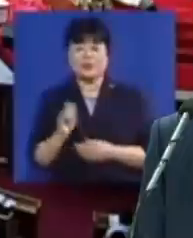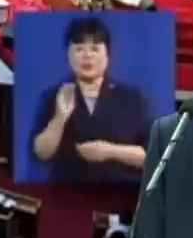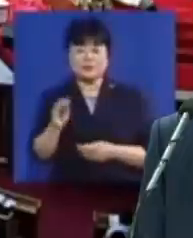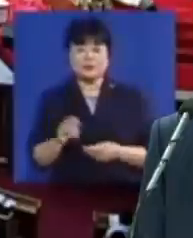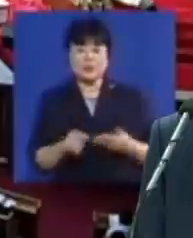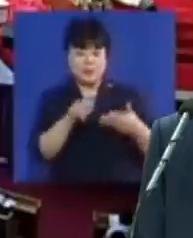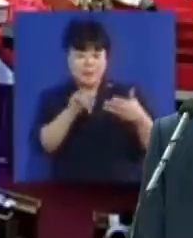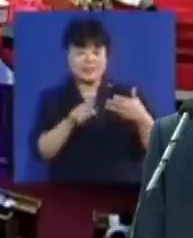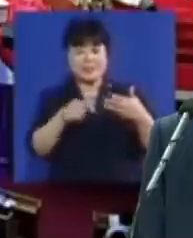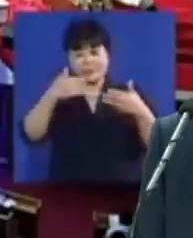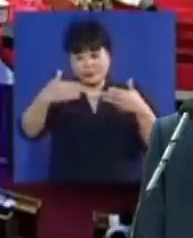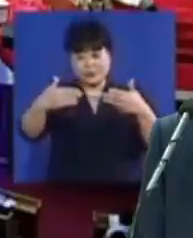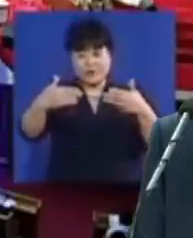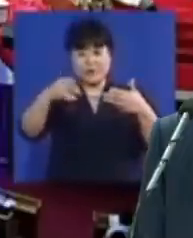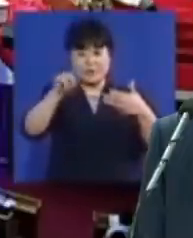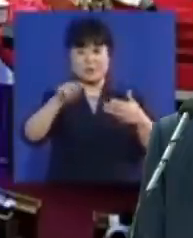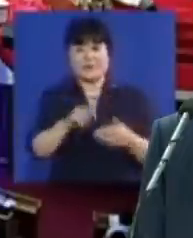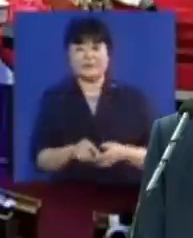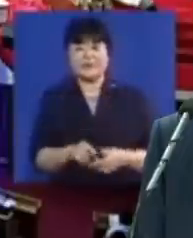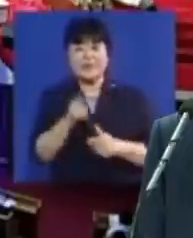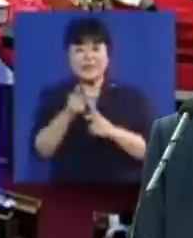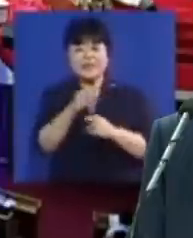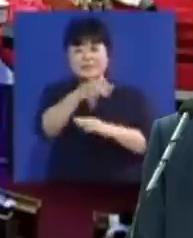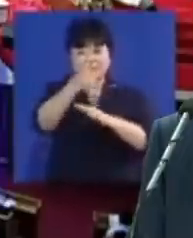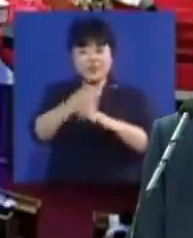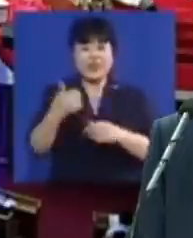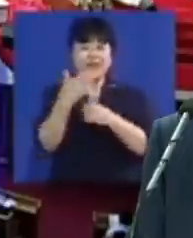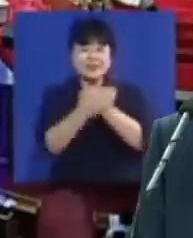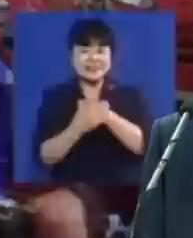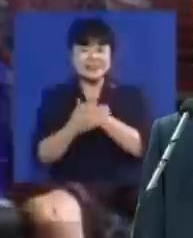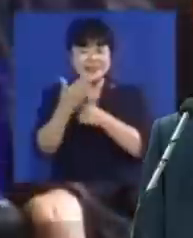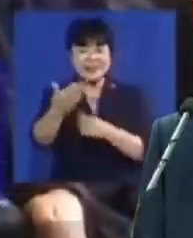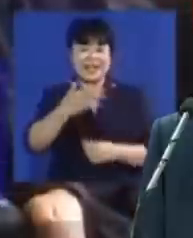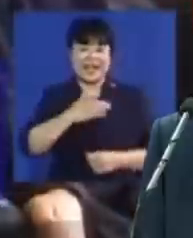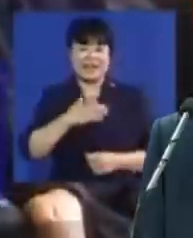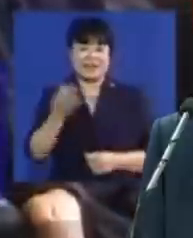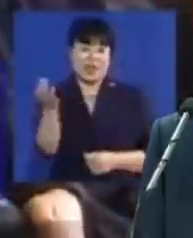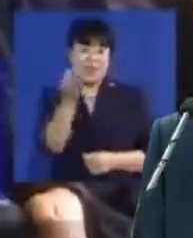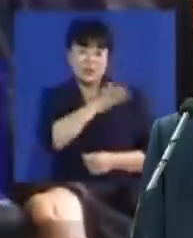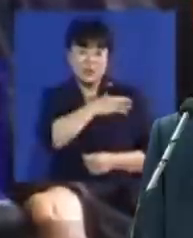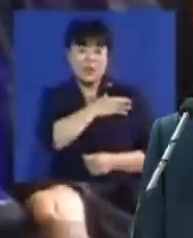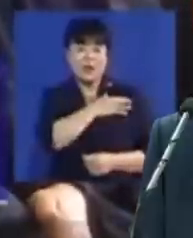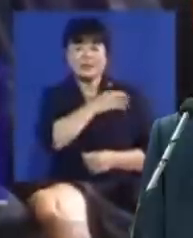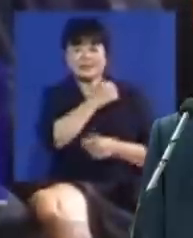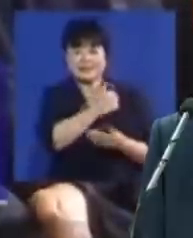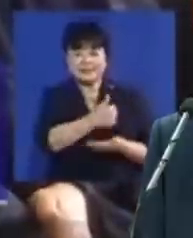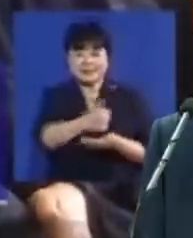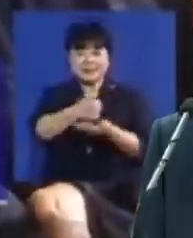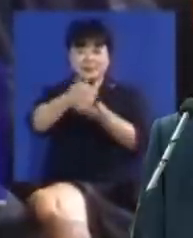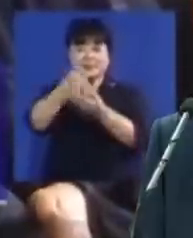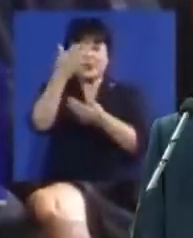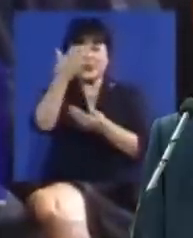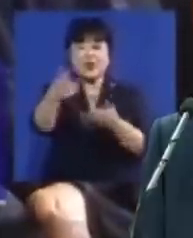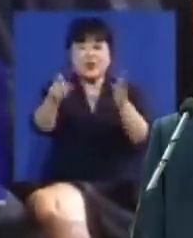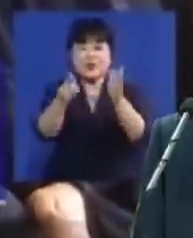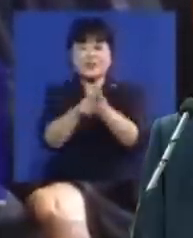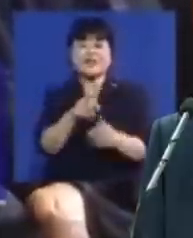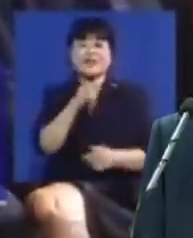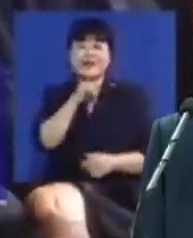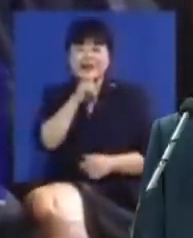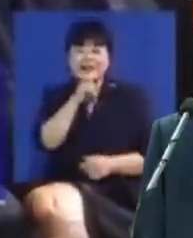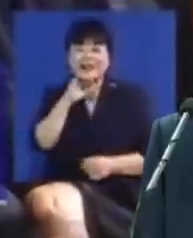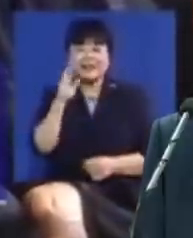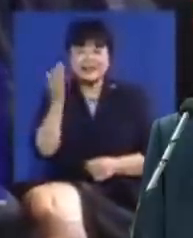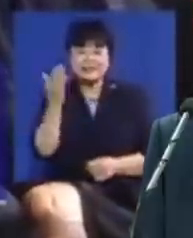9절 우리 다 같이 한번 읽어보십시다. 우리 주 예수 그리스도의 은혜를 너희가 알거니와 부유하신 이로서 너희를